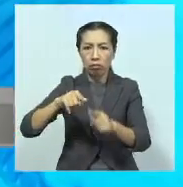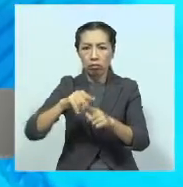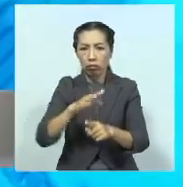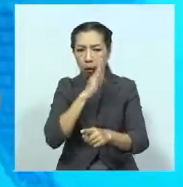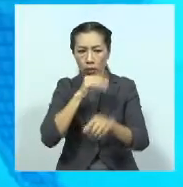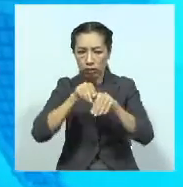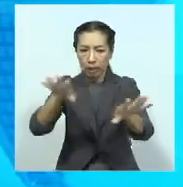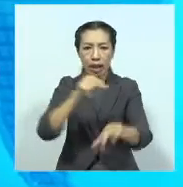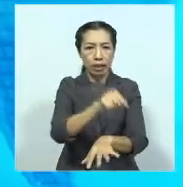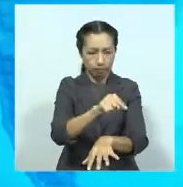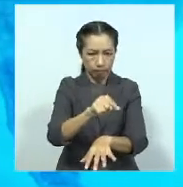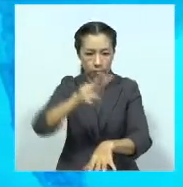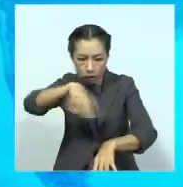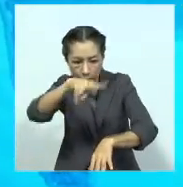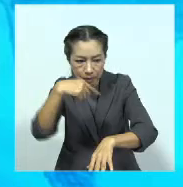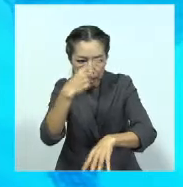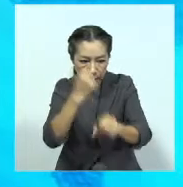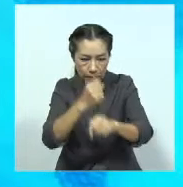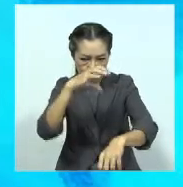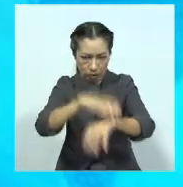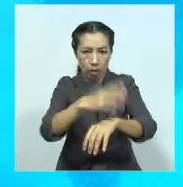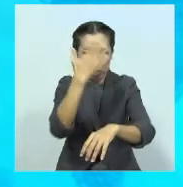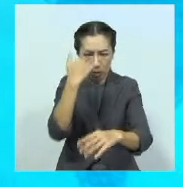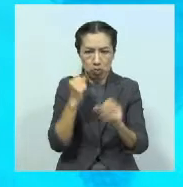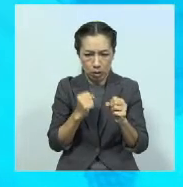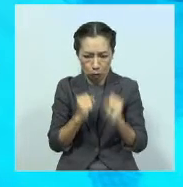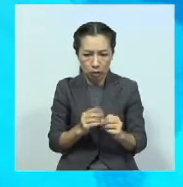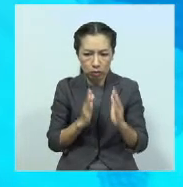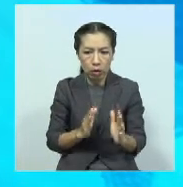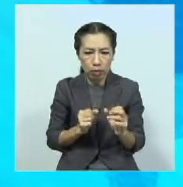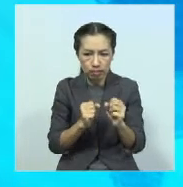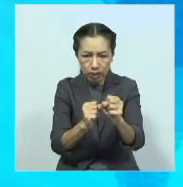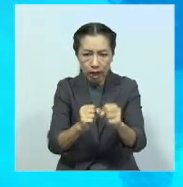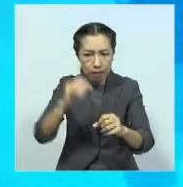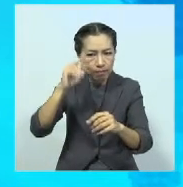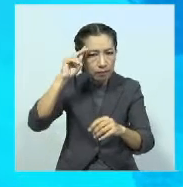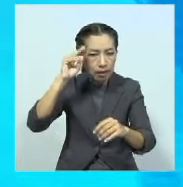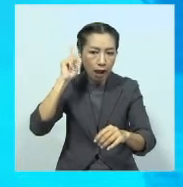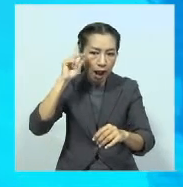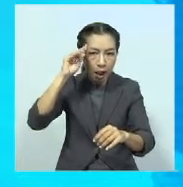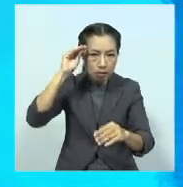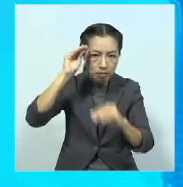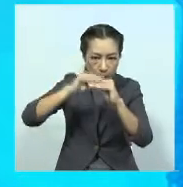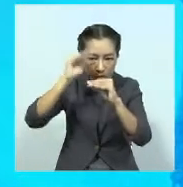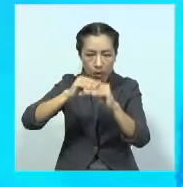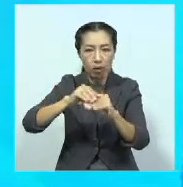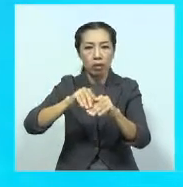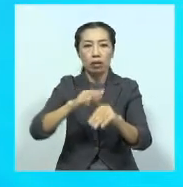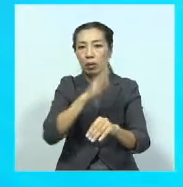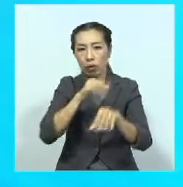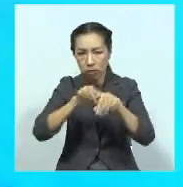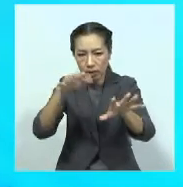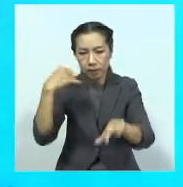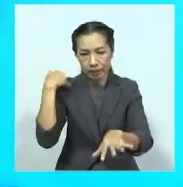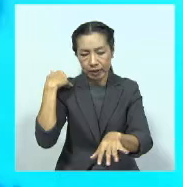ราะขณะนี้มีความพยายามปล่อยข่าวบิดเบือนขึ้นมารวมถึงตั้งวอลลุ่มขึ้นมาติดตามความเคลื่อนไหวขณะเดียวกันได้สั่งการให้ทีมง